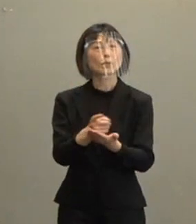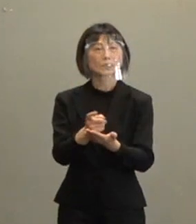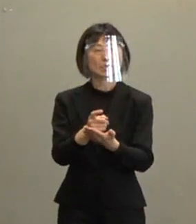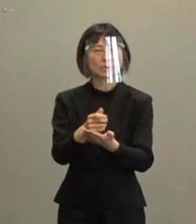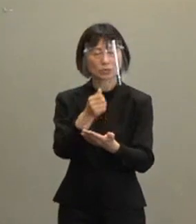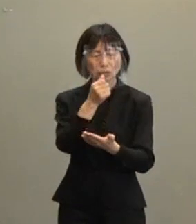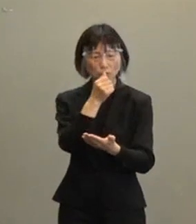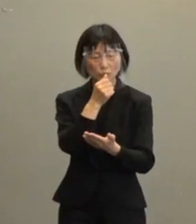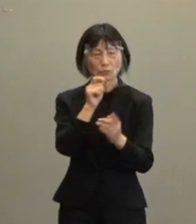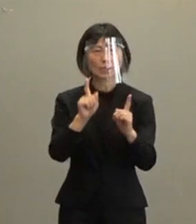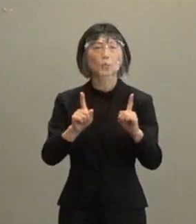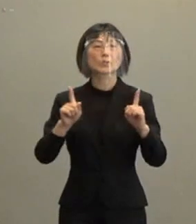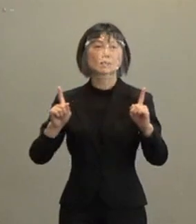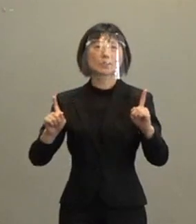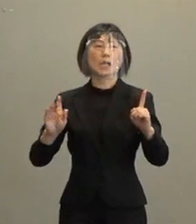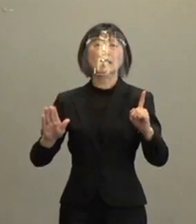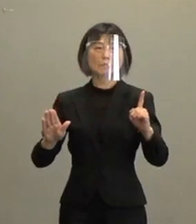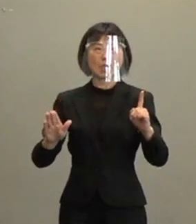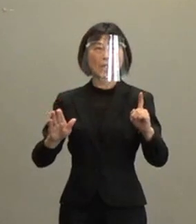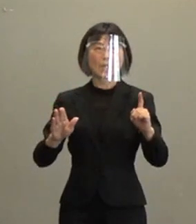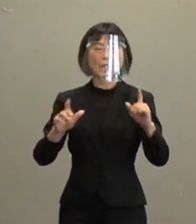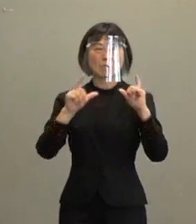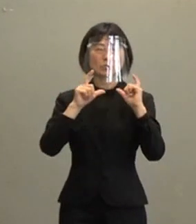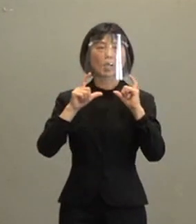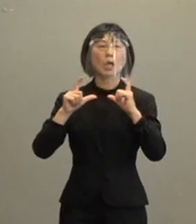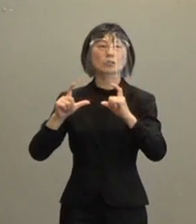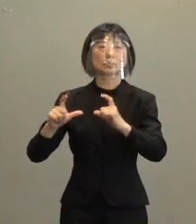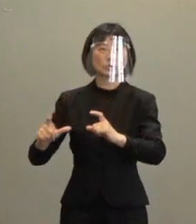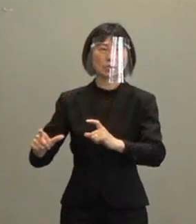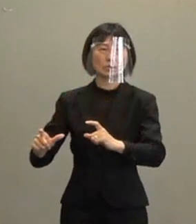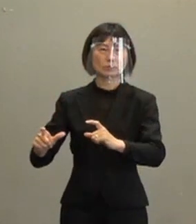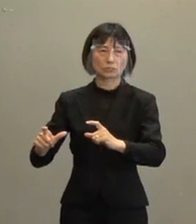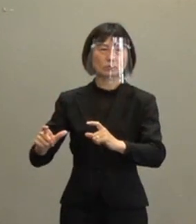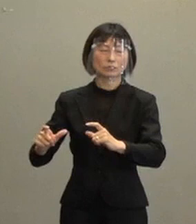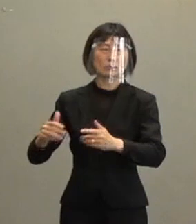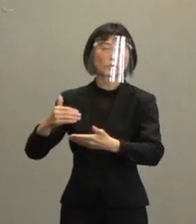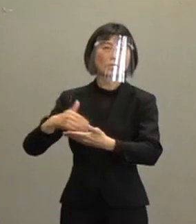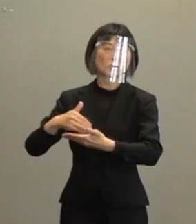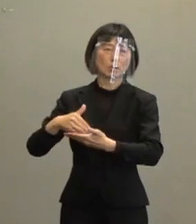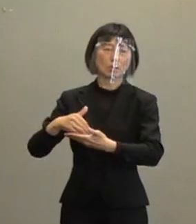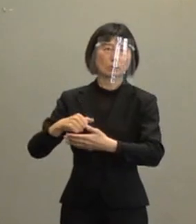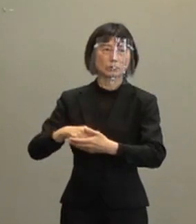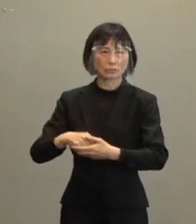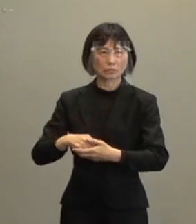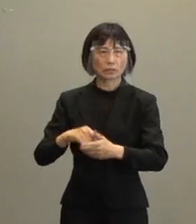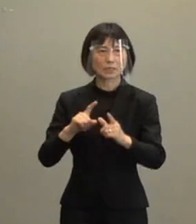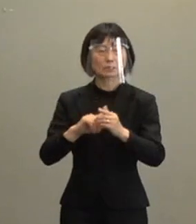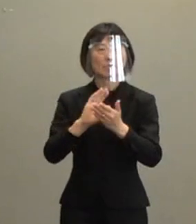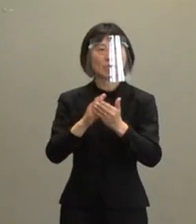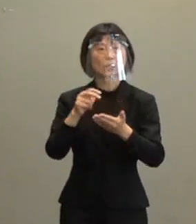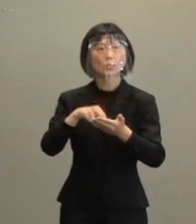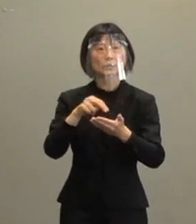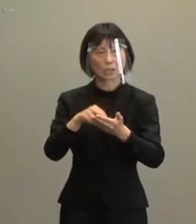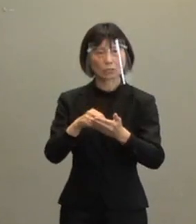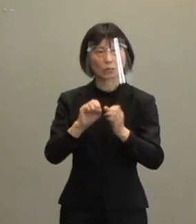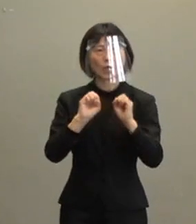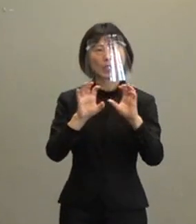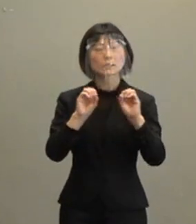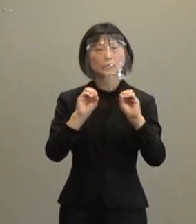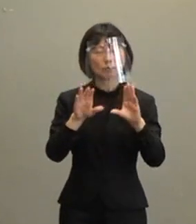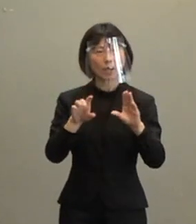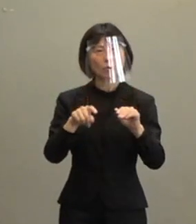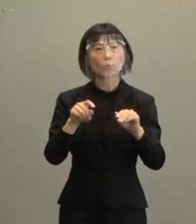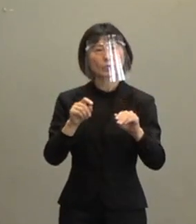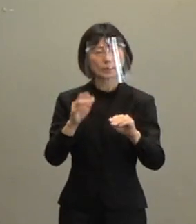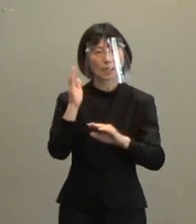分な距離が取れればマスクは外して良いという言い方だったと思います。今回発信はこう